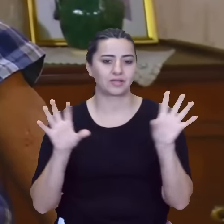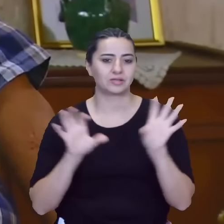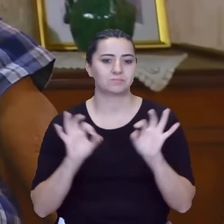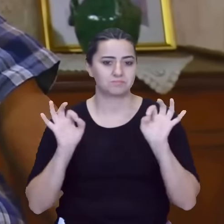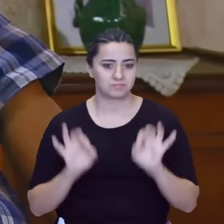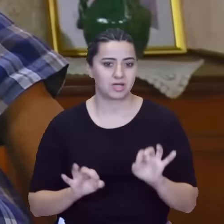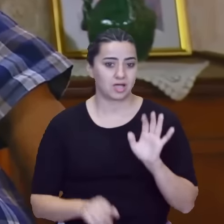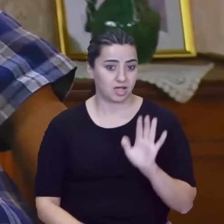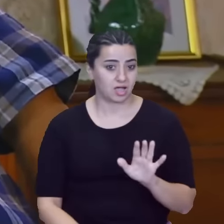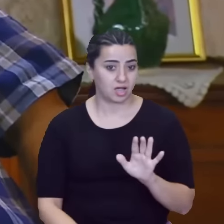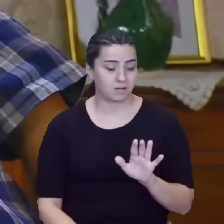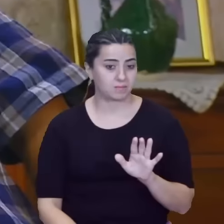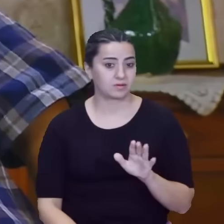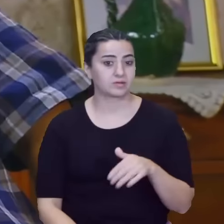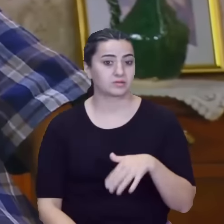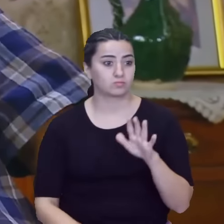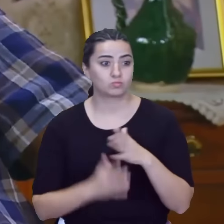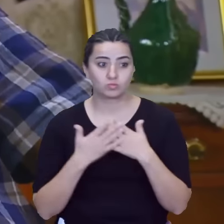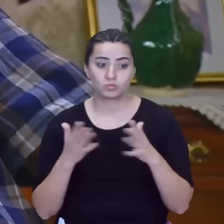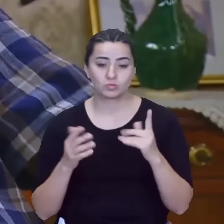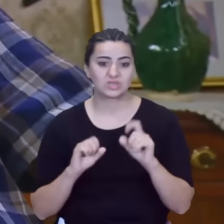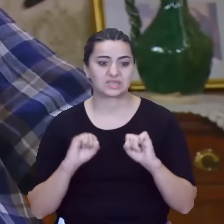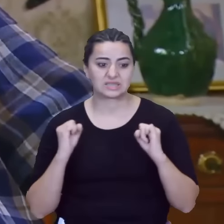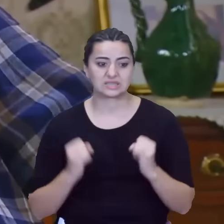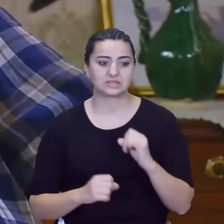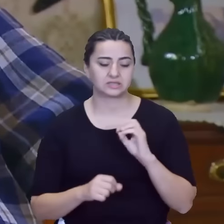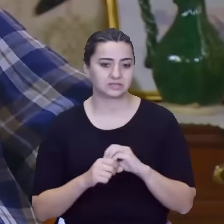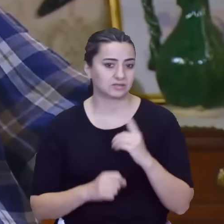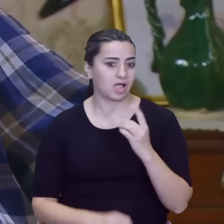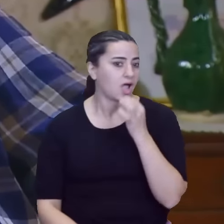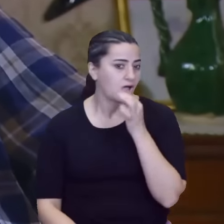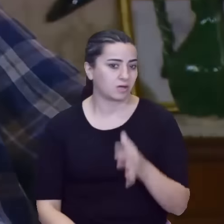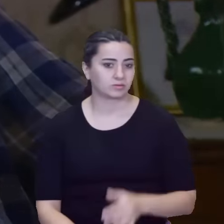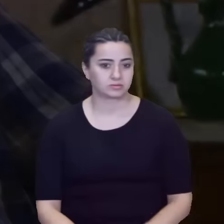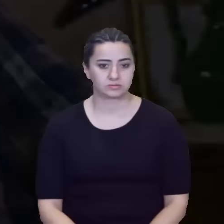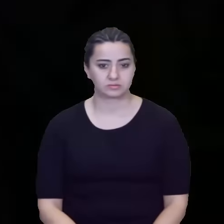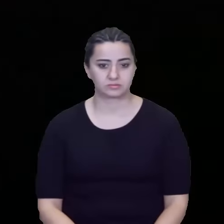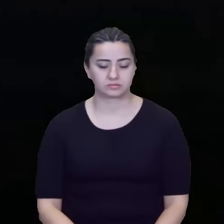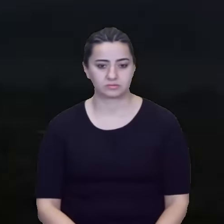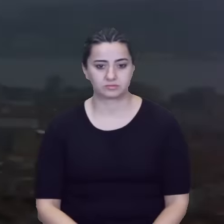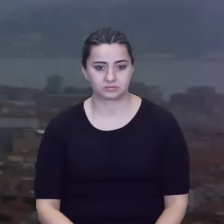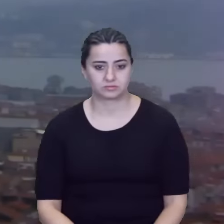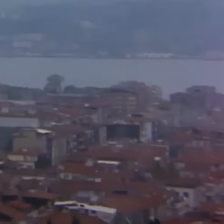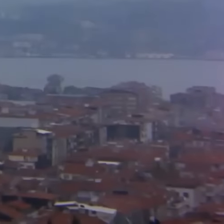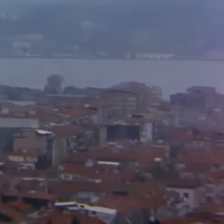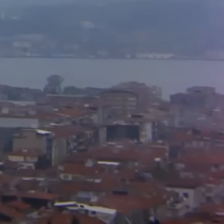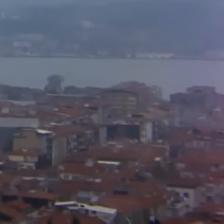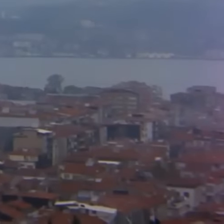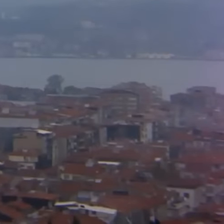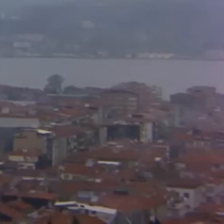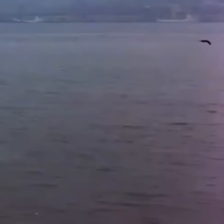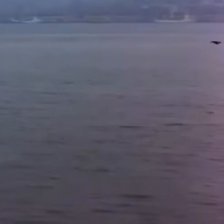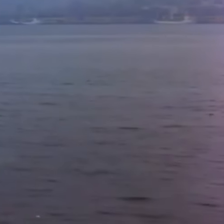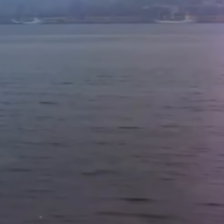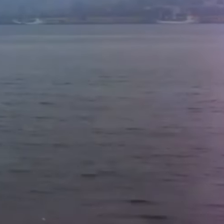ulaşmıştı. Ama bu daha da büyüyecek bir krizin habercisiydi. Fehmi sinsi bakışlarını Seyfi ile Spock arasında